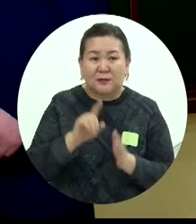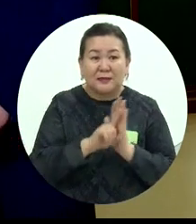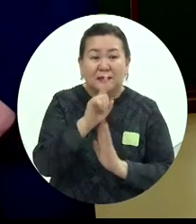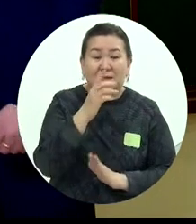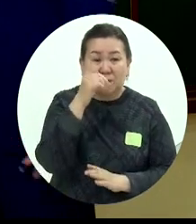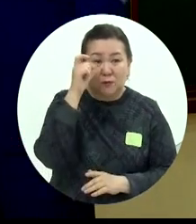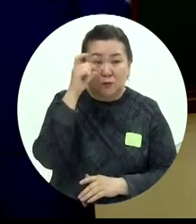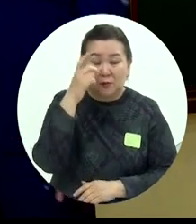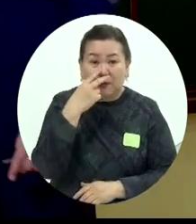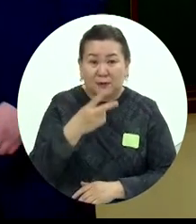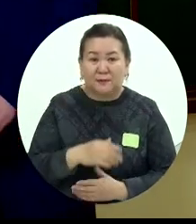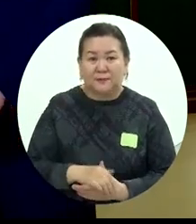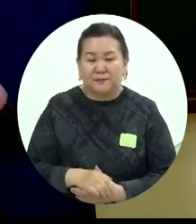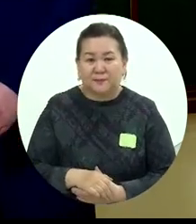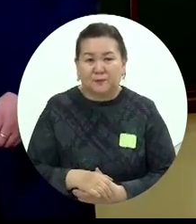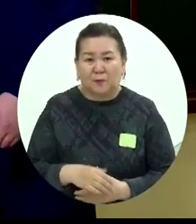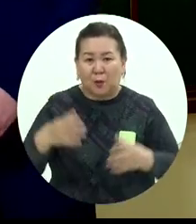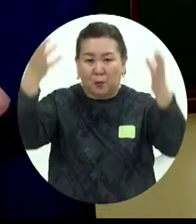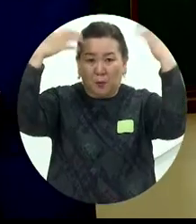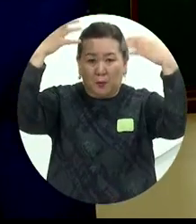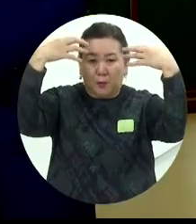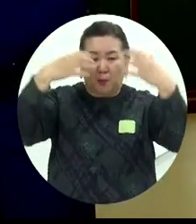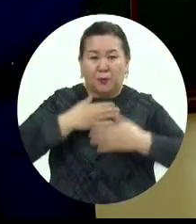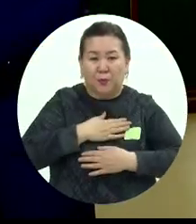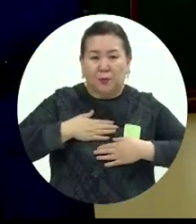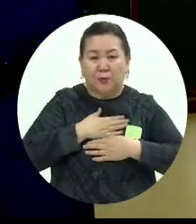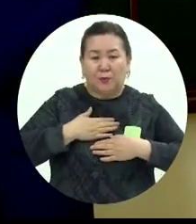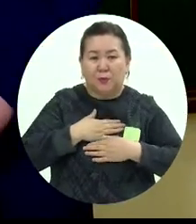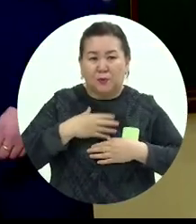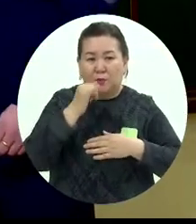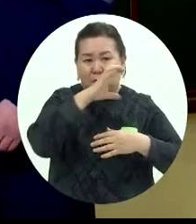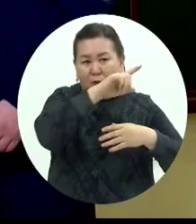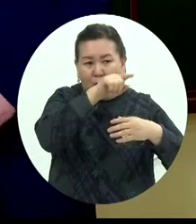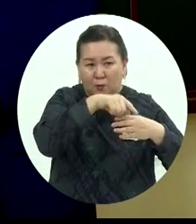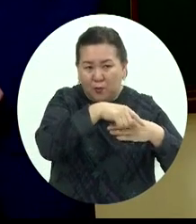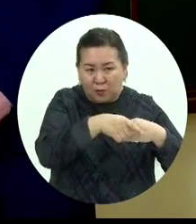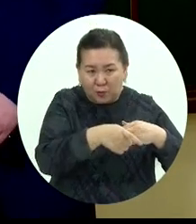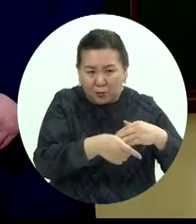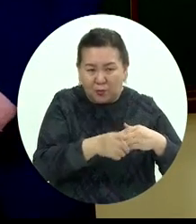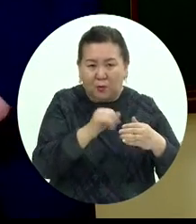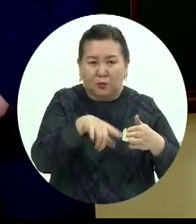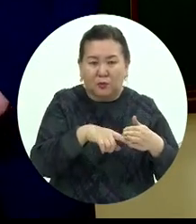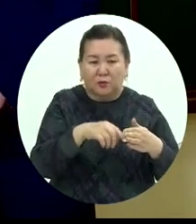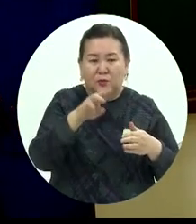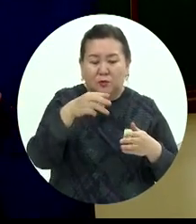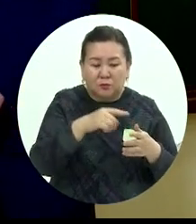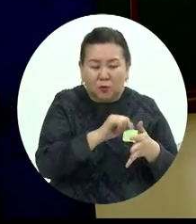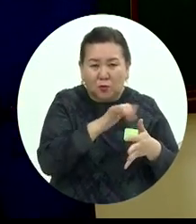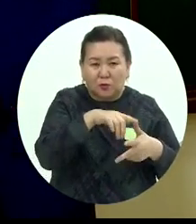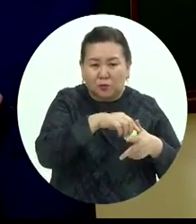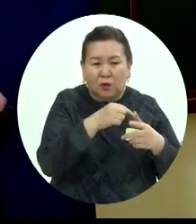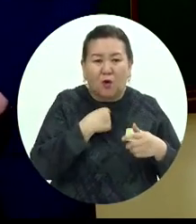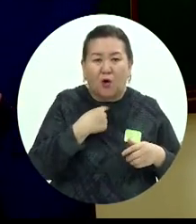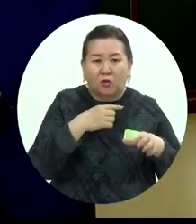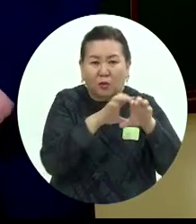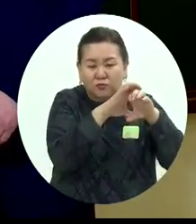дээр бол за усанд орох тийм ээ процесс харагдаж байна. За усанд орсон усаа бол тодорхой хэмжээний